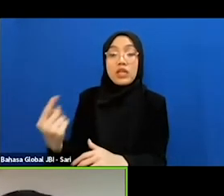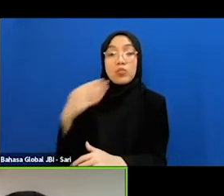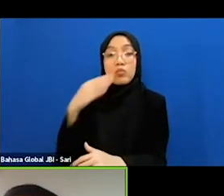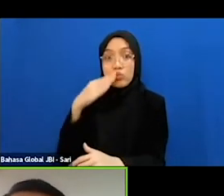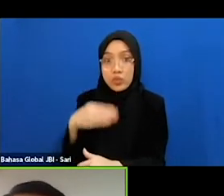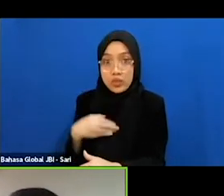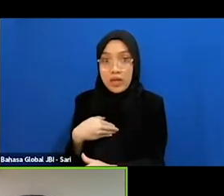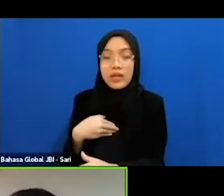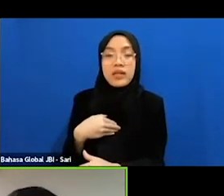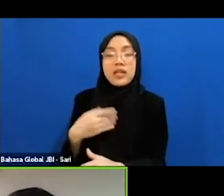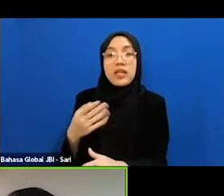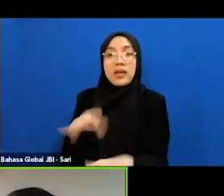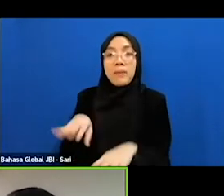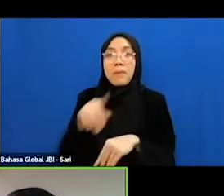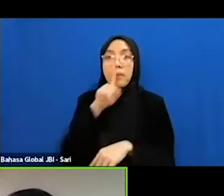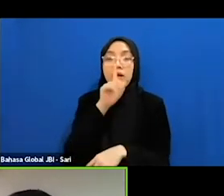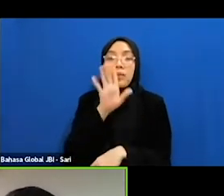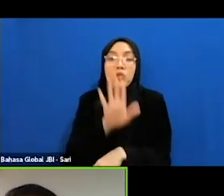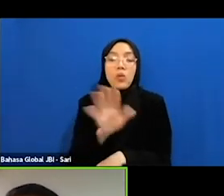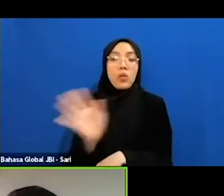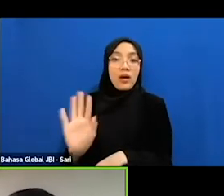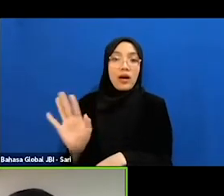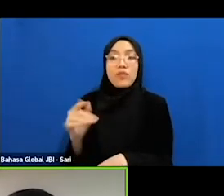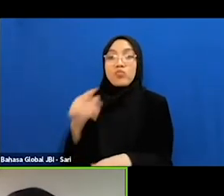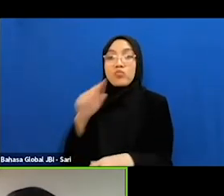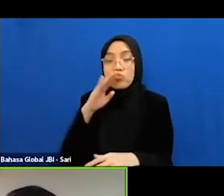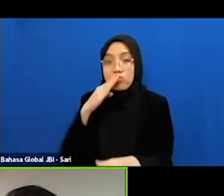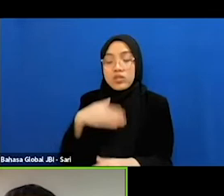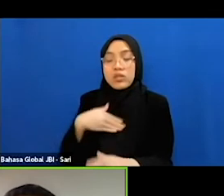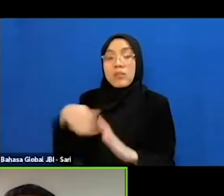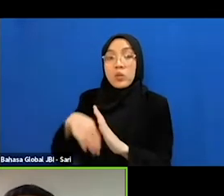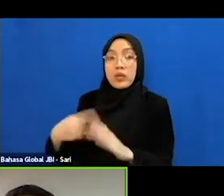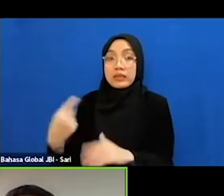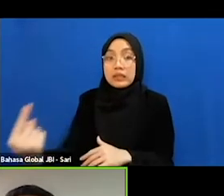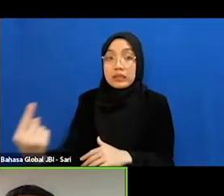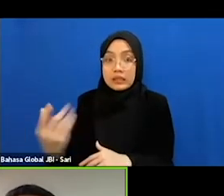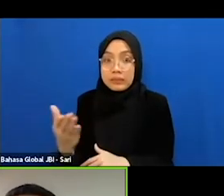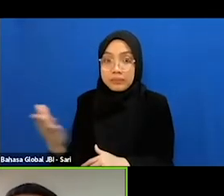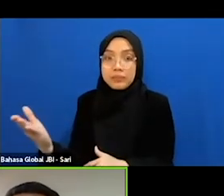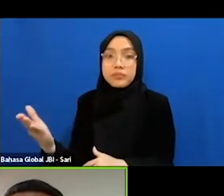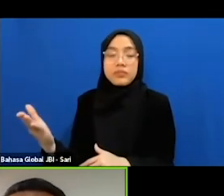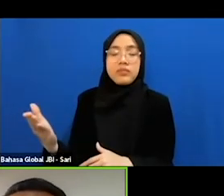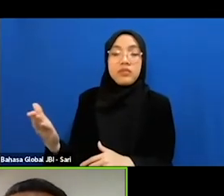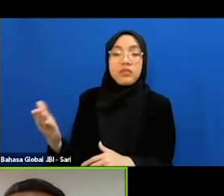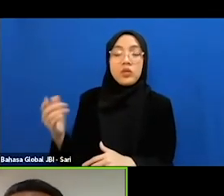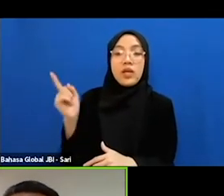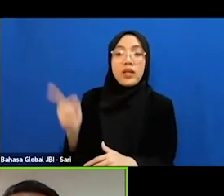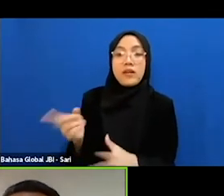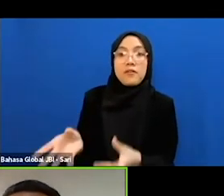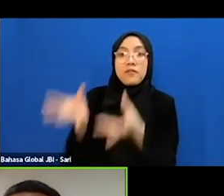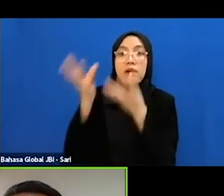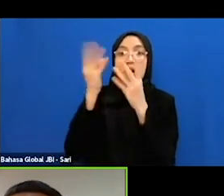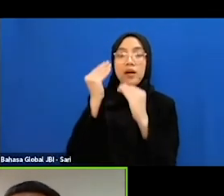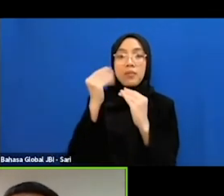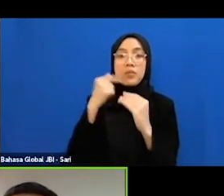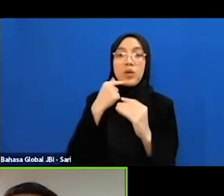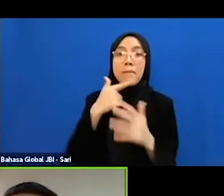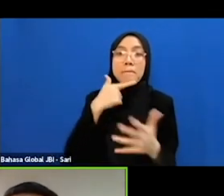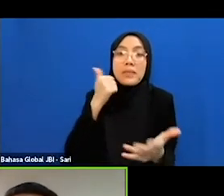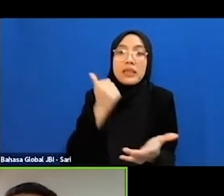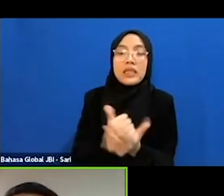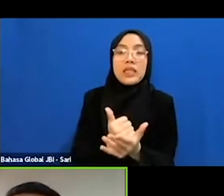tidak tinggal Diam dia juga diberikan eh apa pemahaman tentang pentingnya